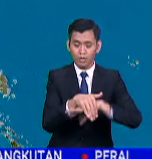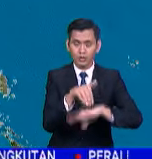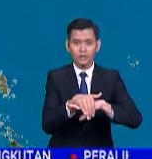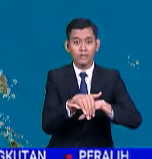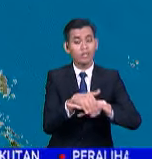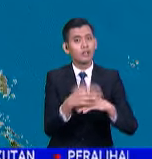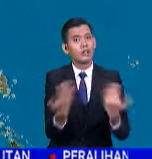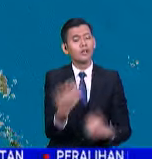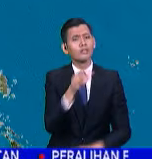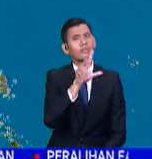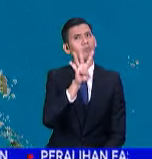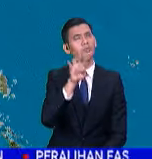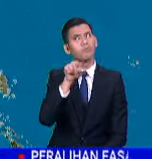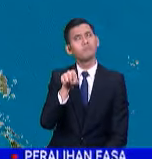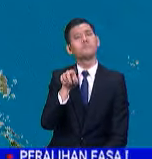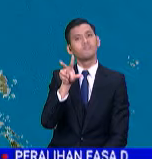tinggi